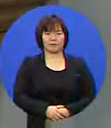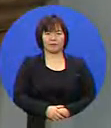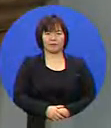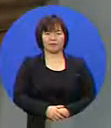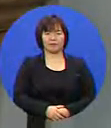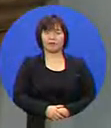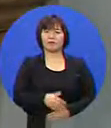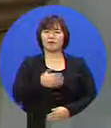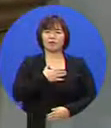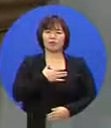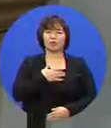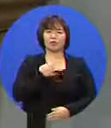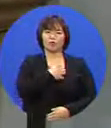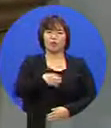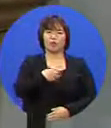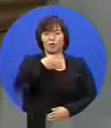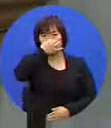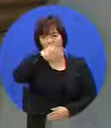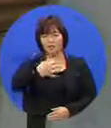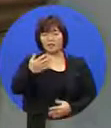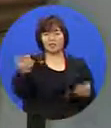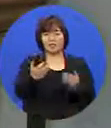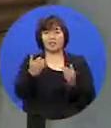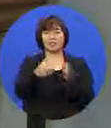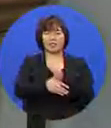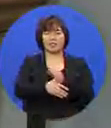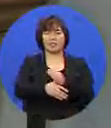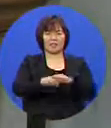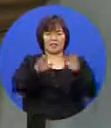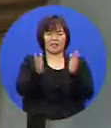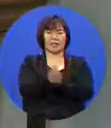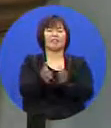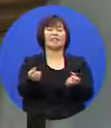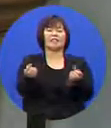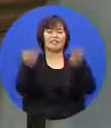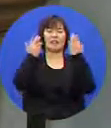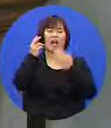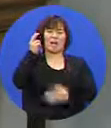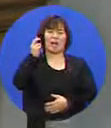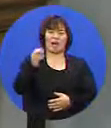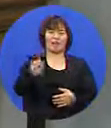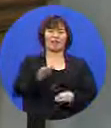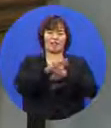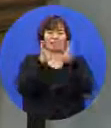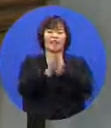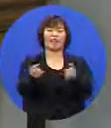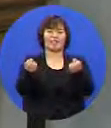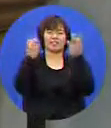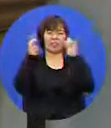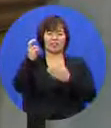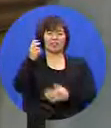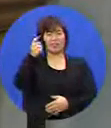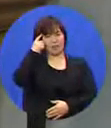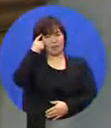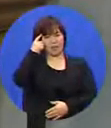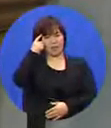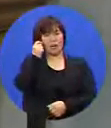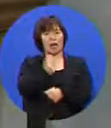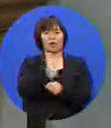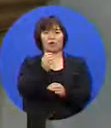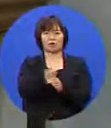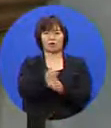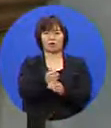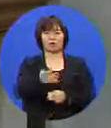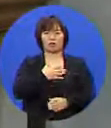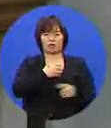예. 예, 저는 괴롭고 힘든 일이 있을 때 평소 다 지나갈 것이다 이 말을 되새겨보곤 하는데